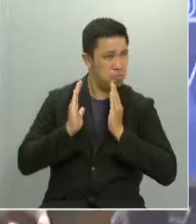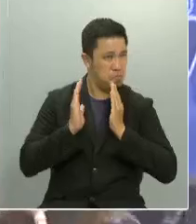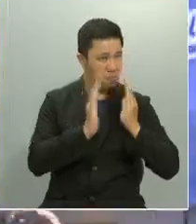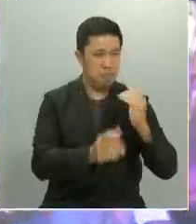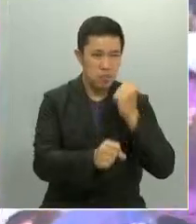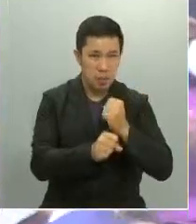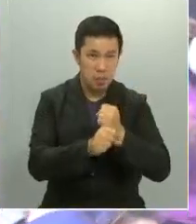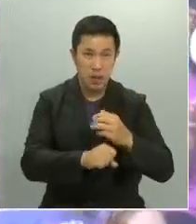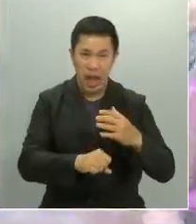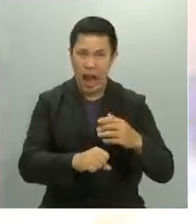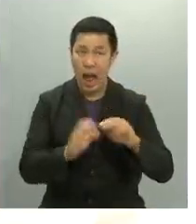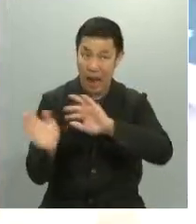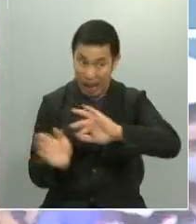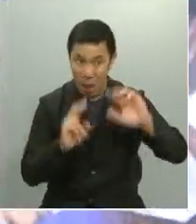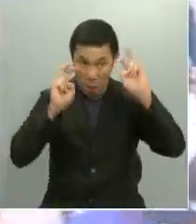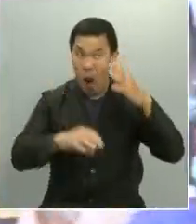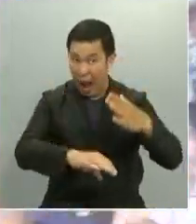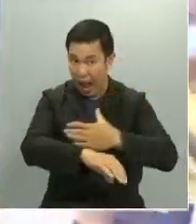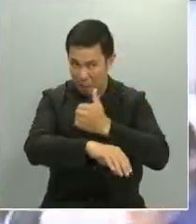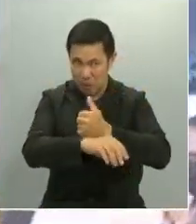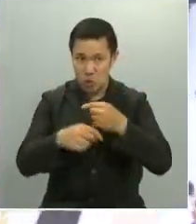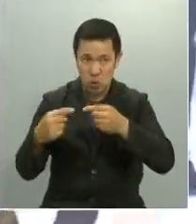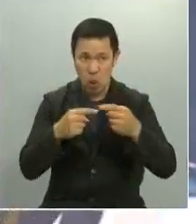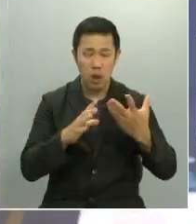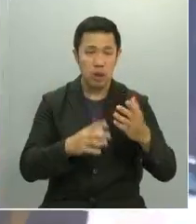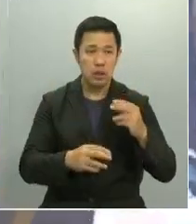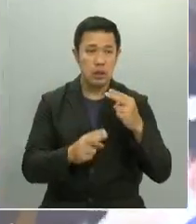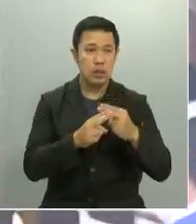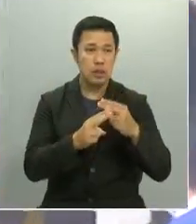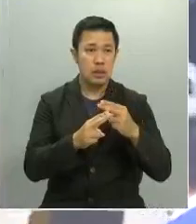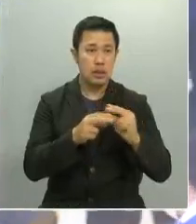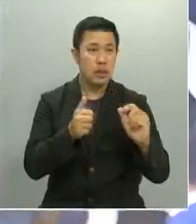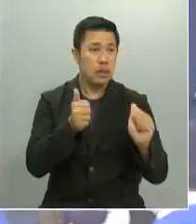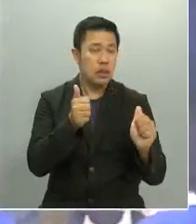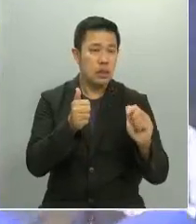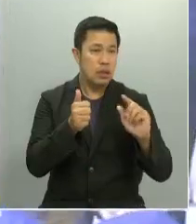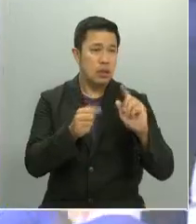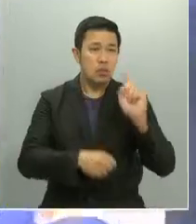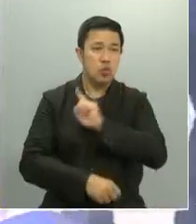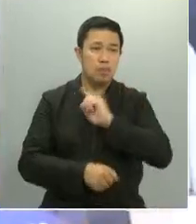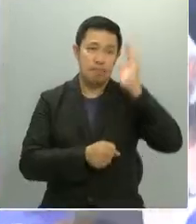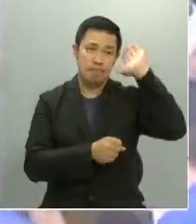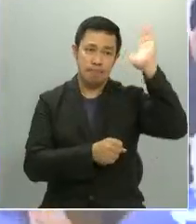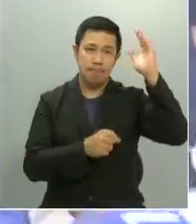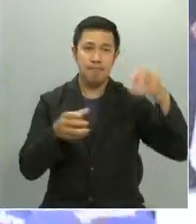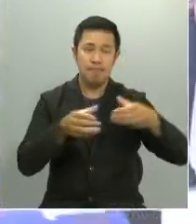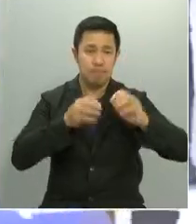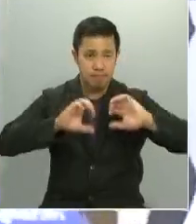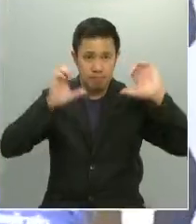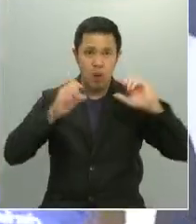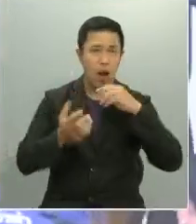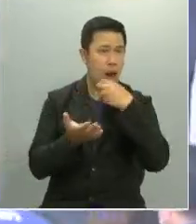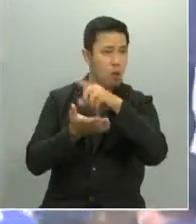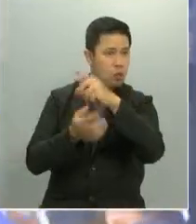อยู่บ้านก็เบื่อช่องเรื่องเถอะค่ะผู้ชมคุณธนกรบางบัวคนชนะโฆษกรัฐบาลพูดถึงนายก